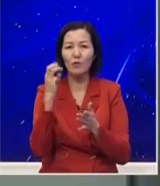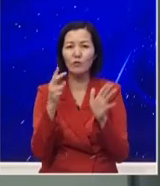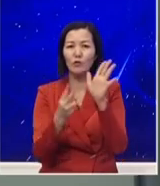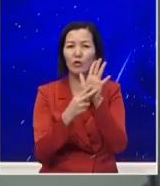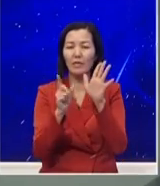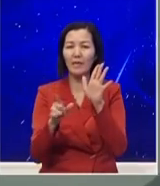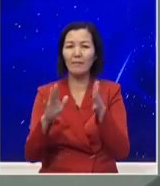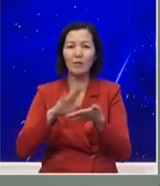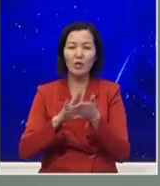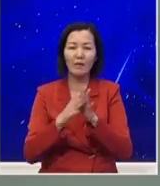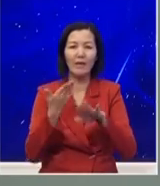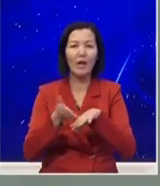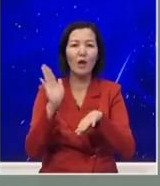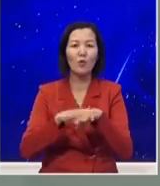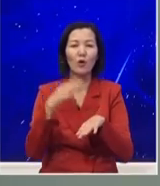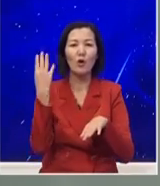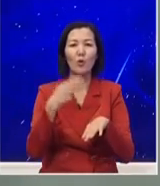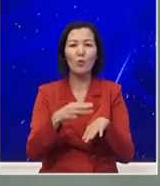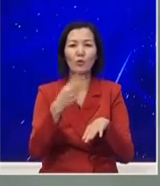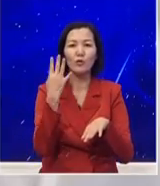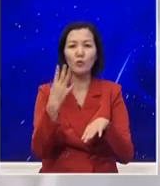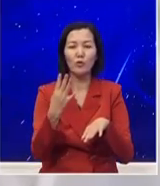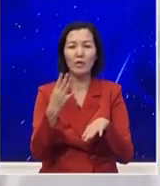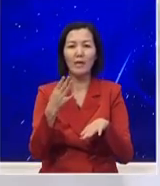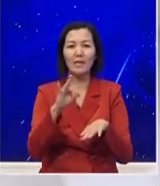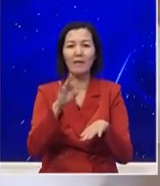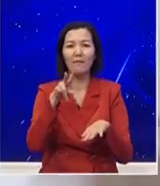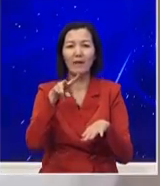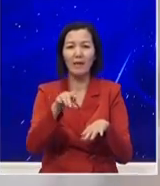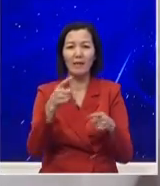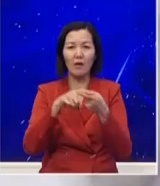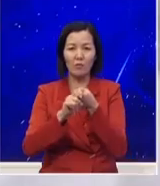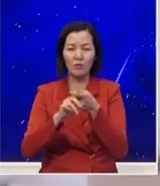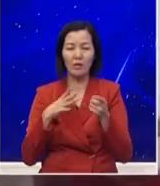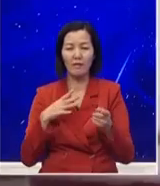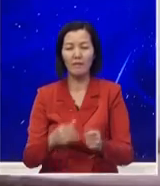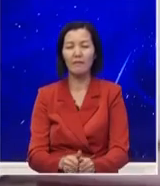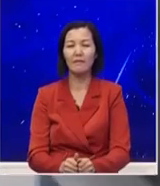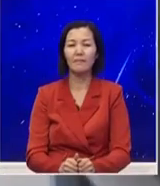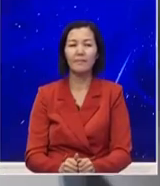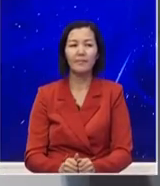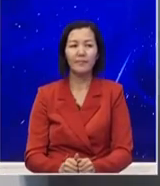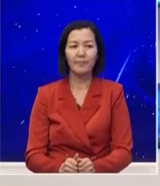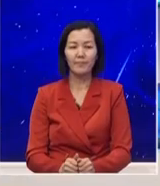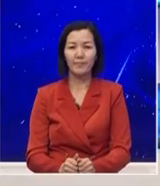307 адамның жағдайы ауыр, 34 науқас өкпені жасанды желдету аппаратына қосылған.